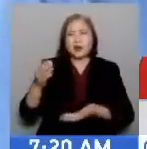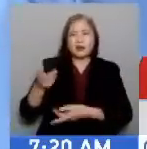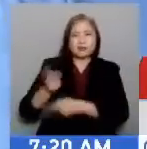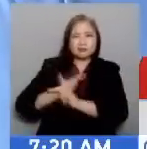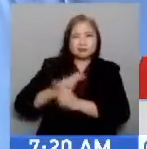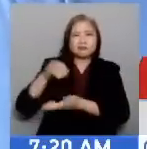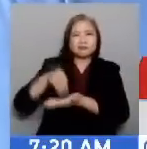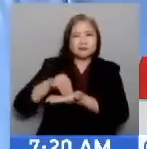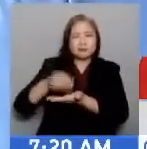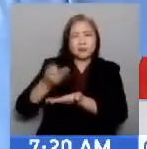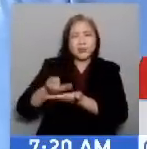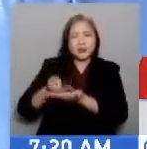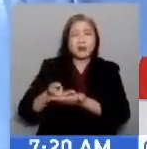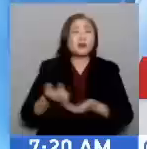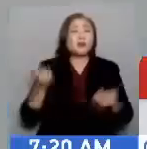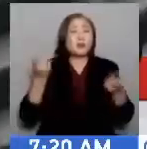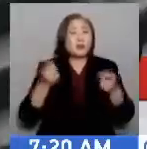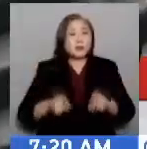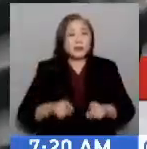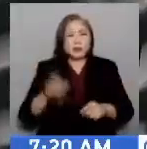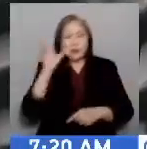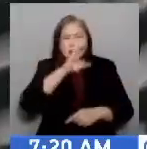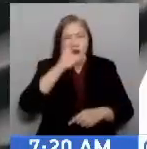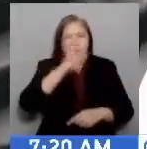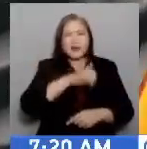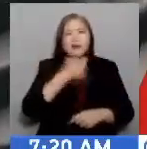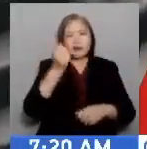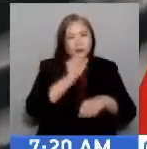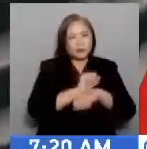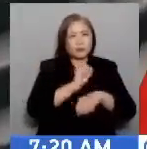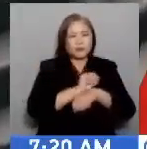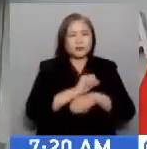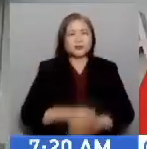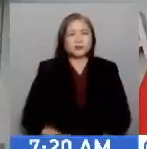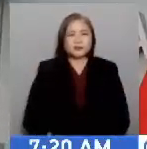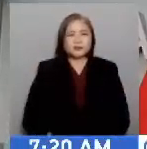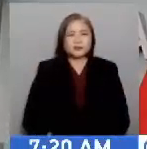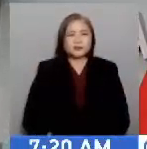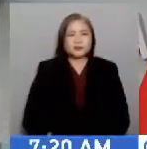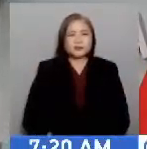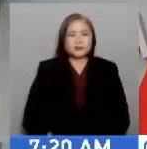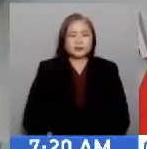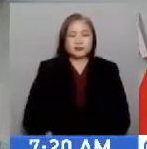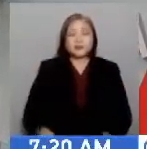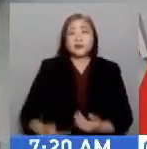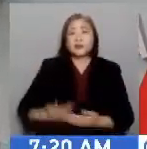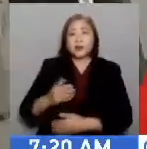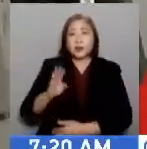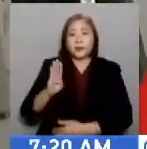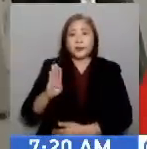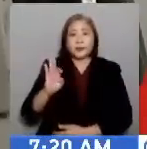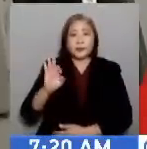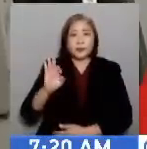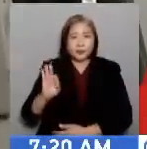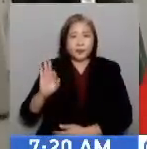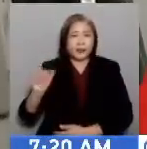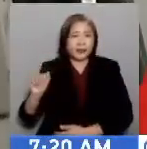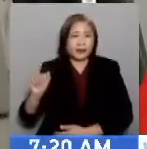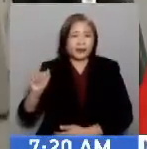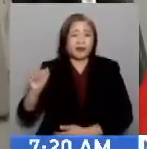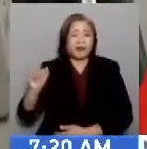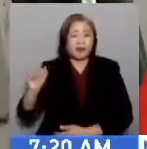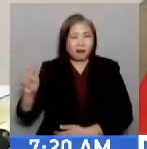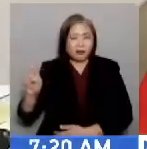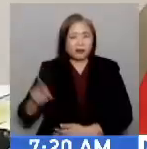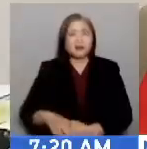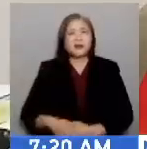nun, maghanap mo na ng ibang trabaho. Sang-ayon ng Bureau of Fisheries and Aquatic Resources o BFAR na ang pagtaas ng presyo